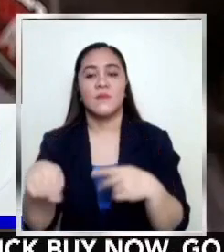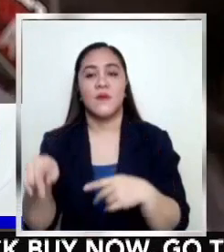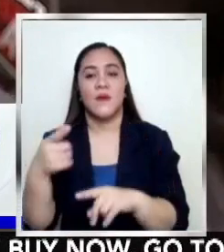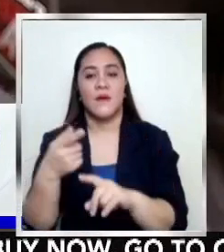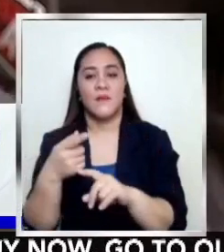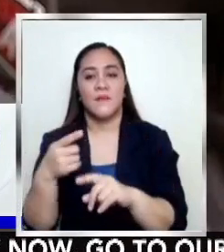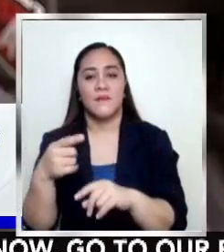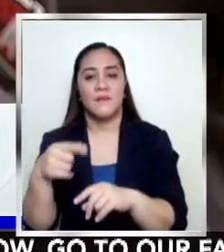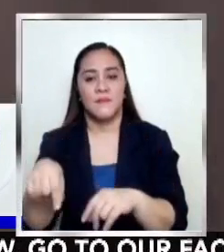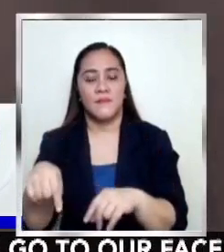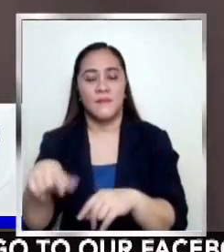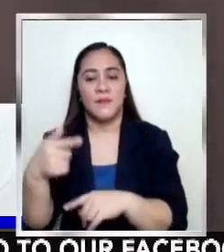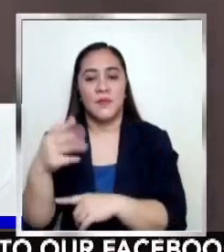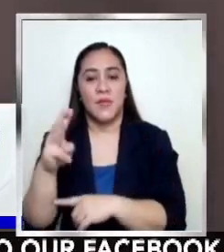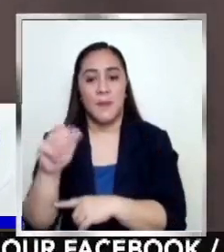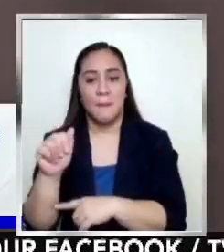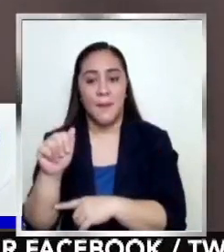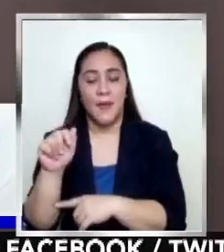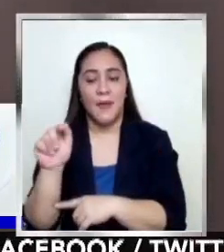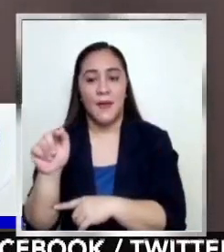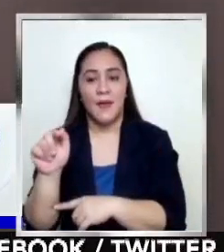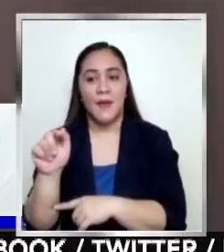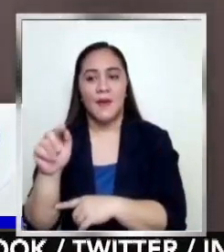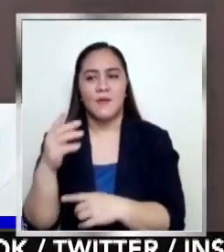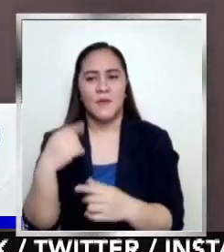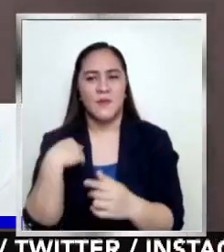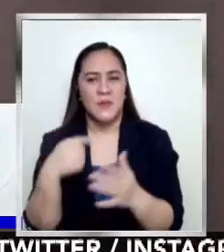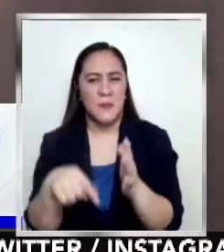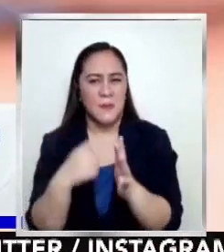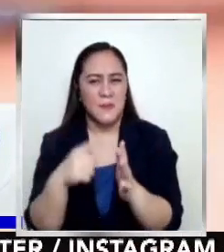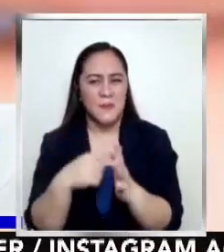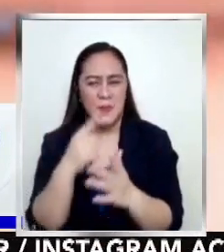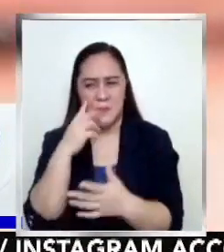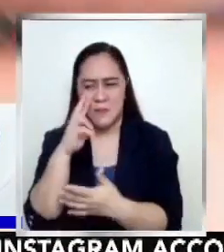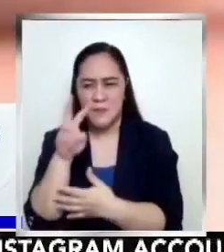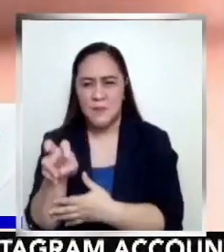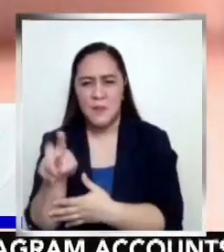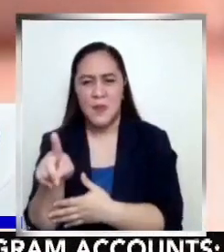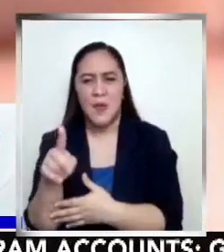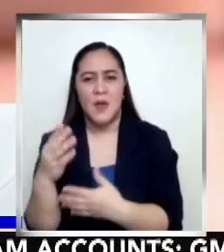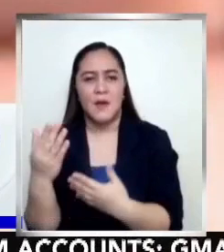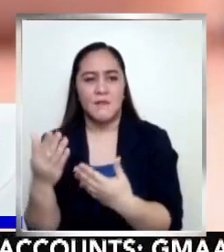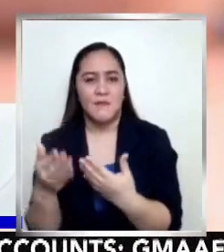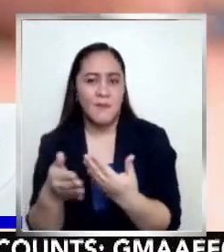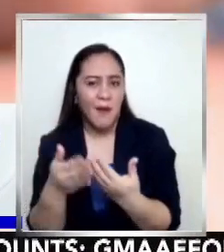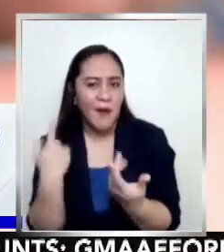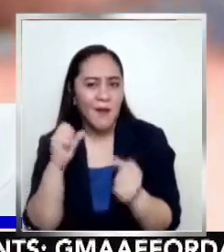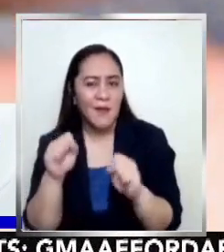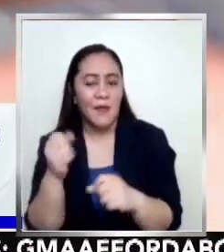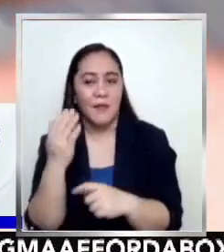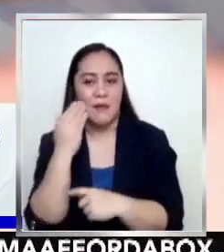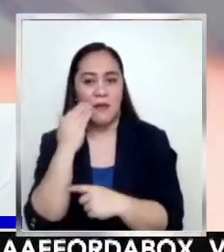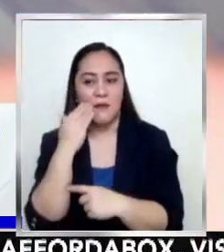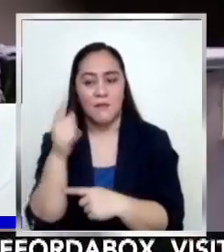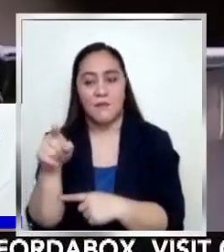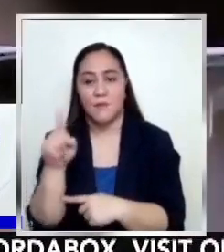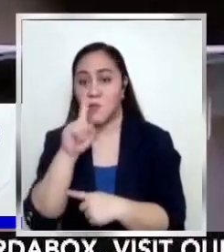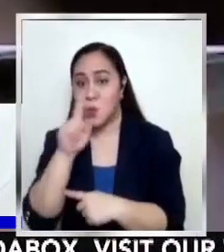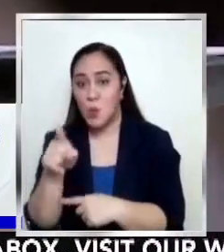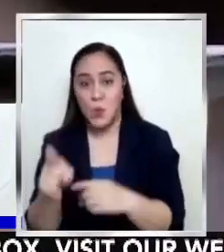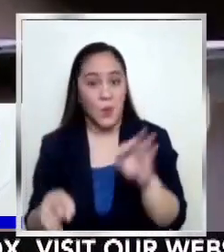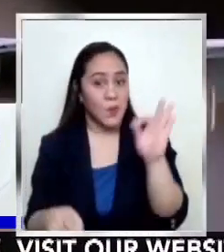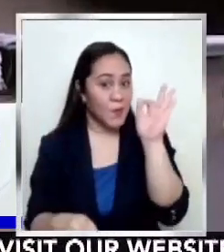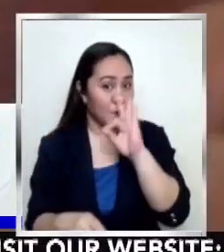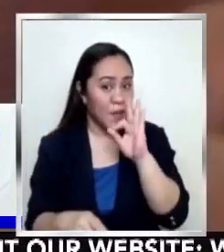minsang malaman kung peke ang impormasyong napapanood o nababasa ng publiko. Pinapalala pa ito ng kagustuhang marami na mauna sa balita at